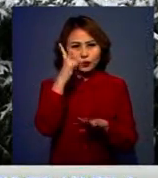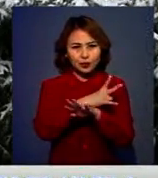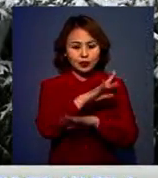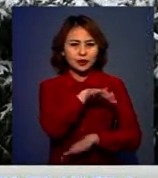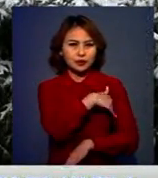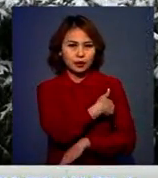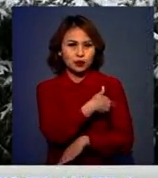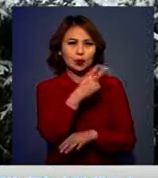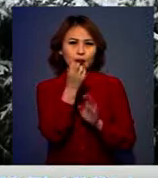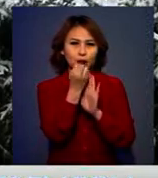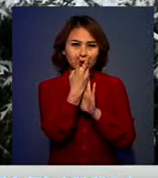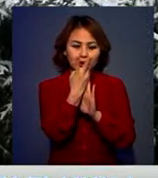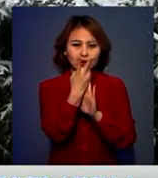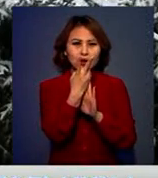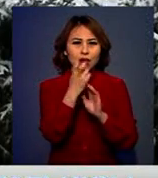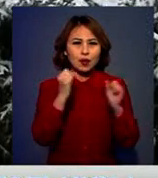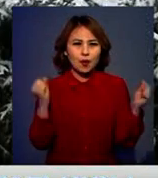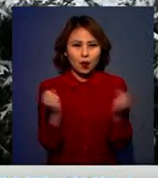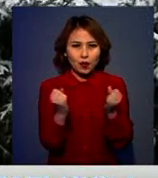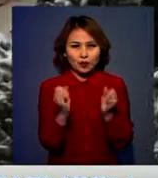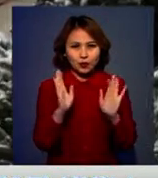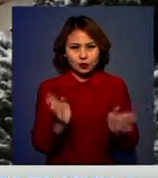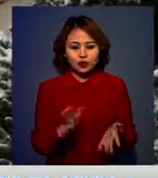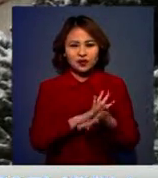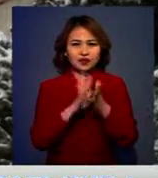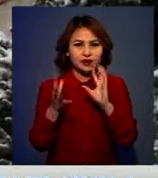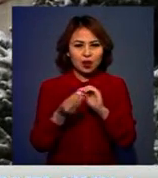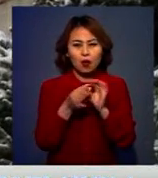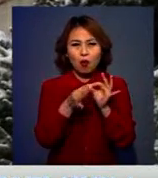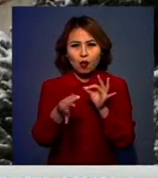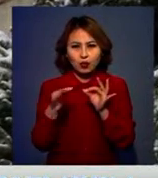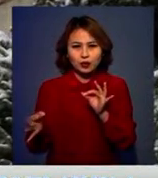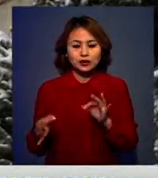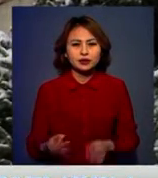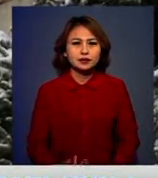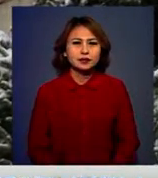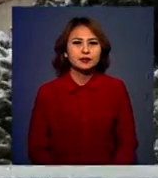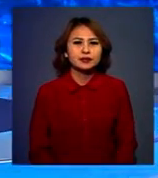температура 12 градус аязға дейін төмендейді облысымыздың кейбір аймақтарында.